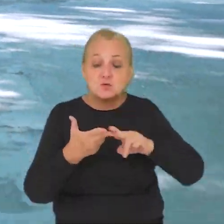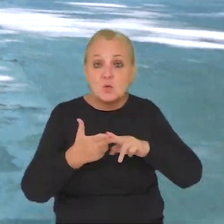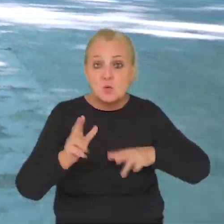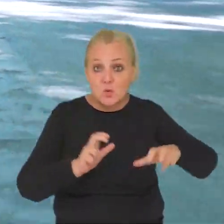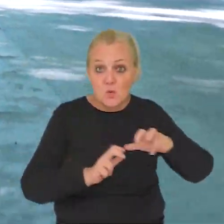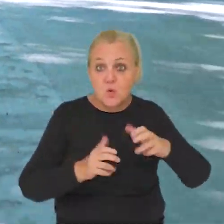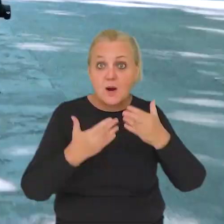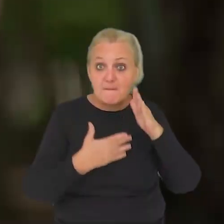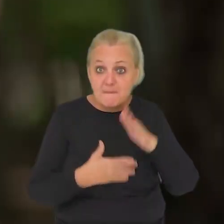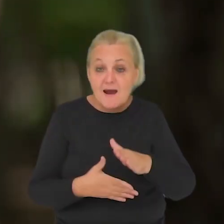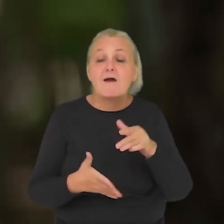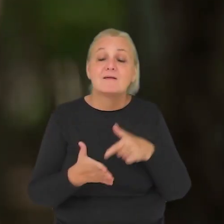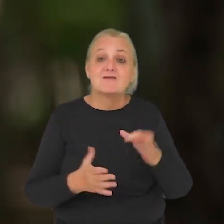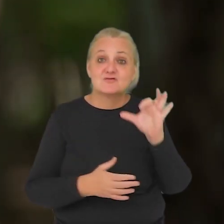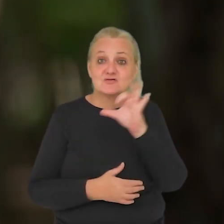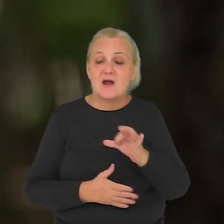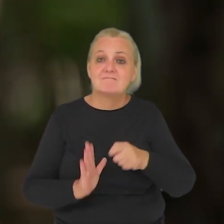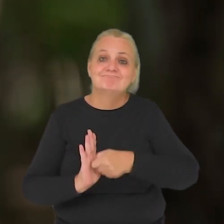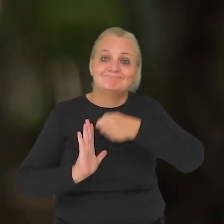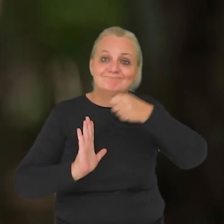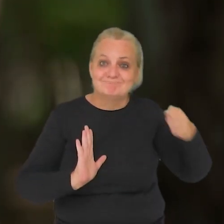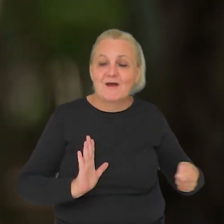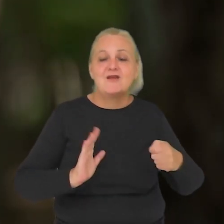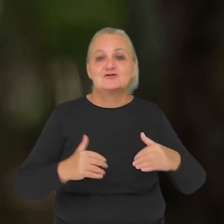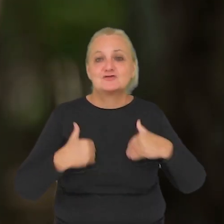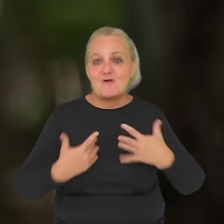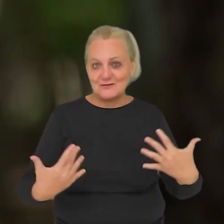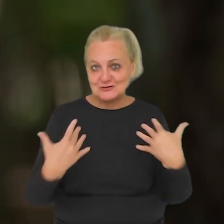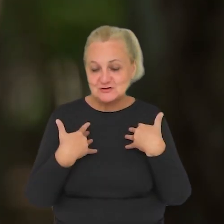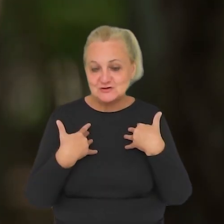pacjenta z cukrzycą daje szansę pacjentowi